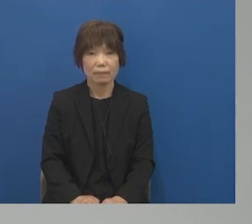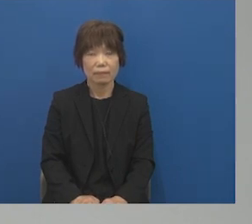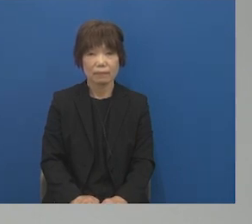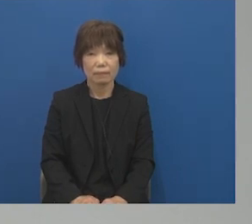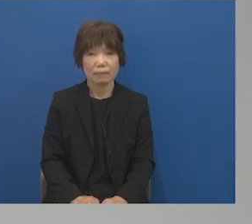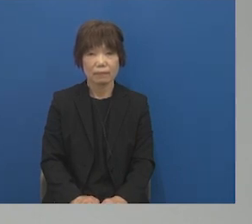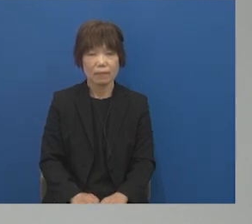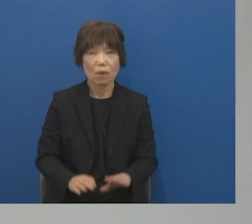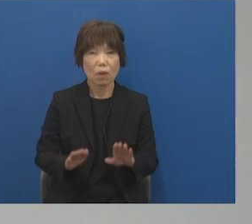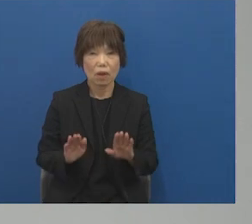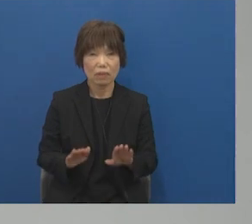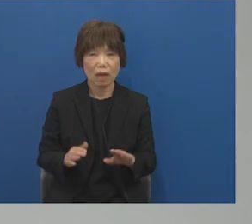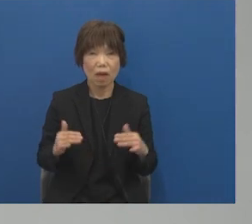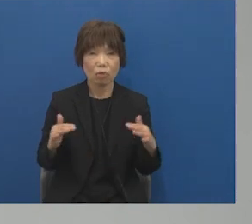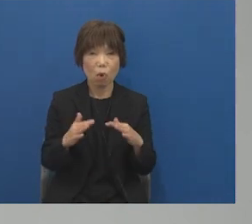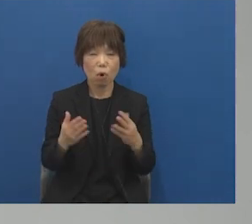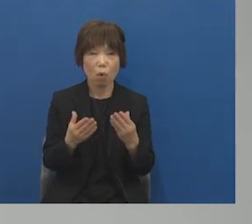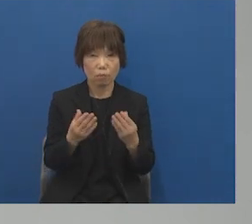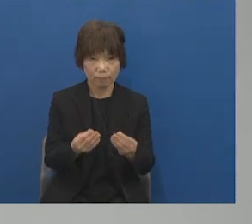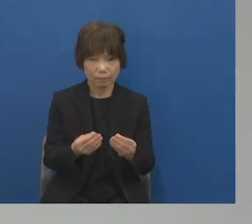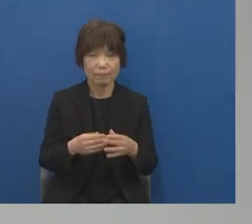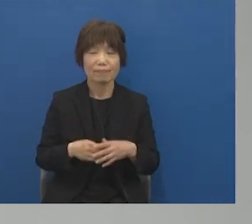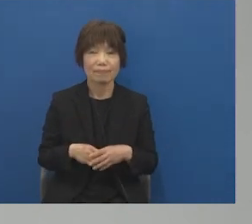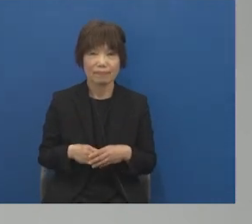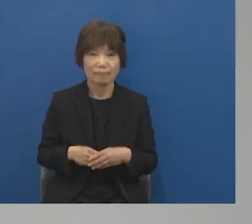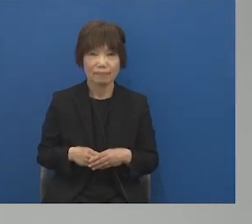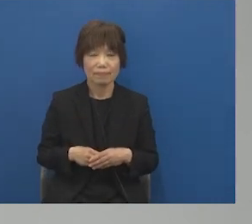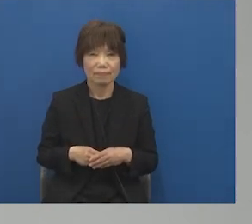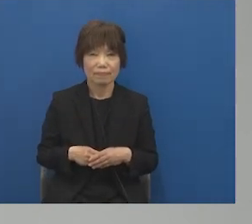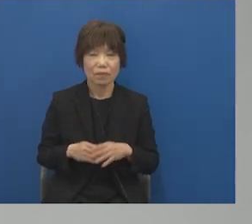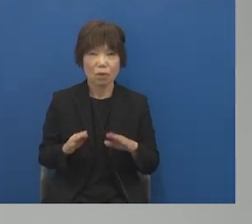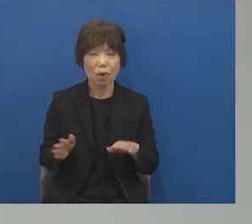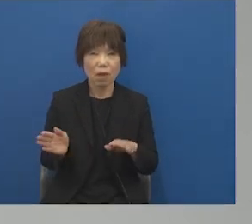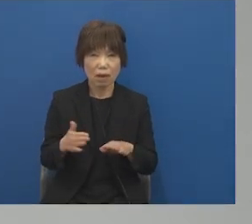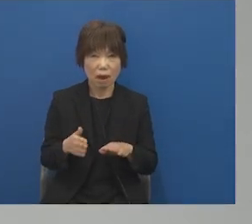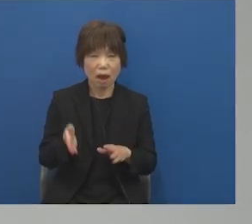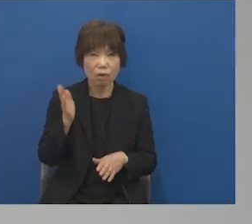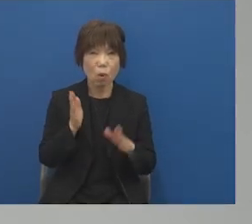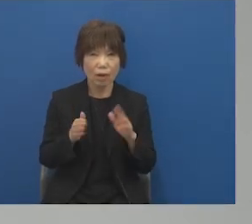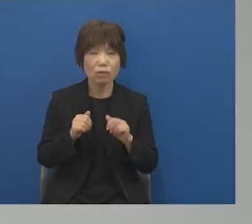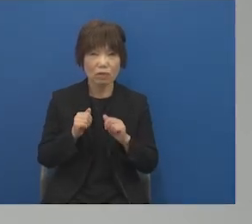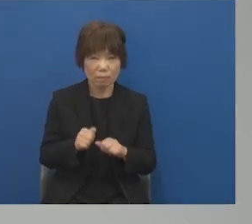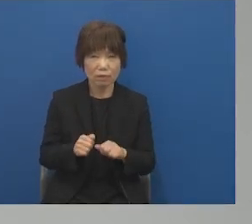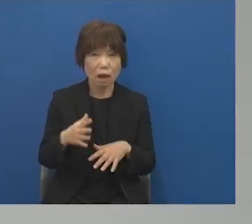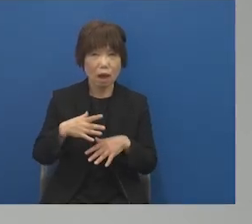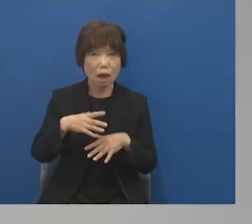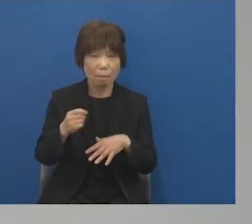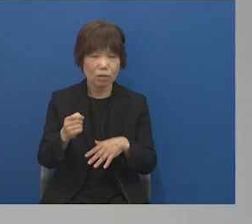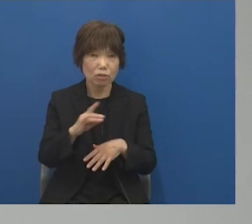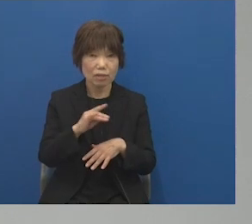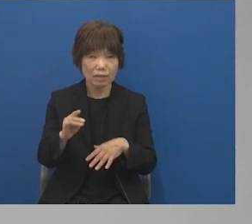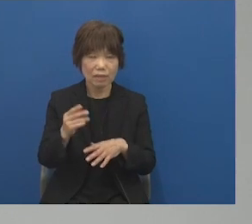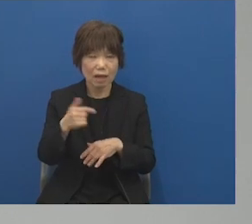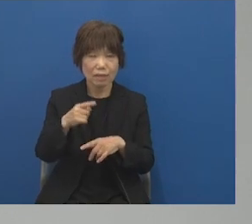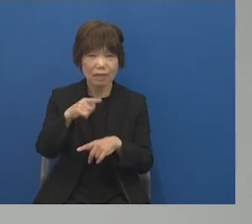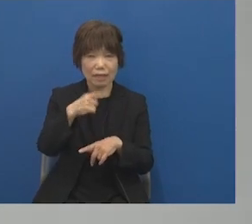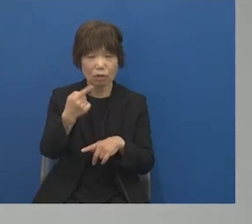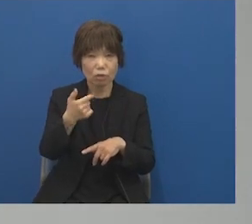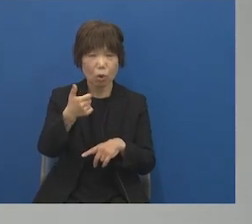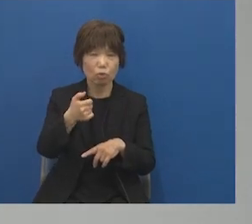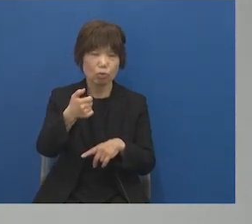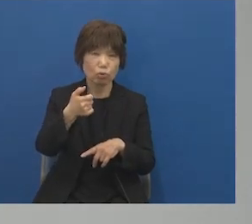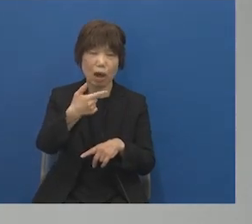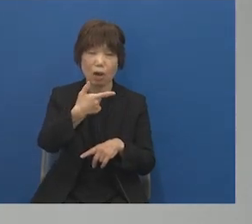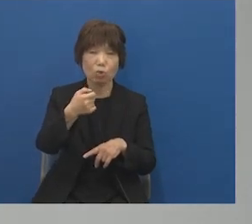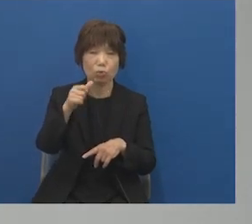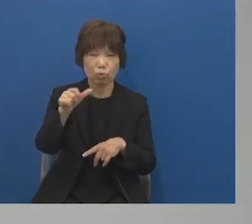これをもって討論を終結いたします。これより評決を取ります。まず議題165を評決に付